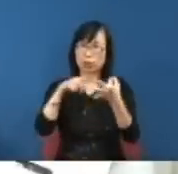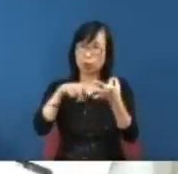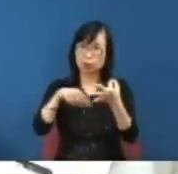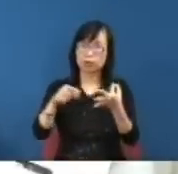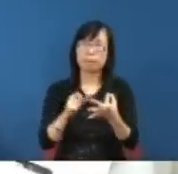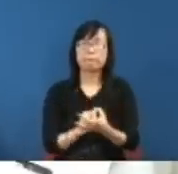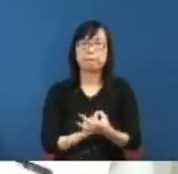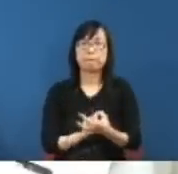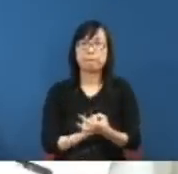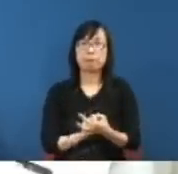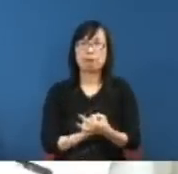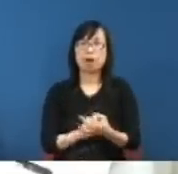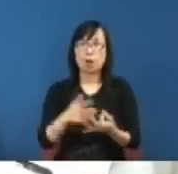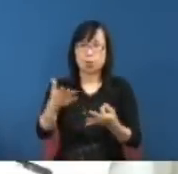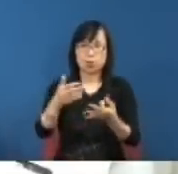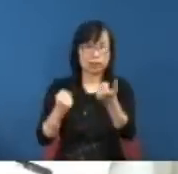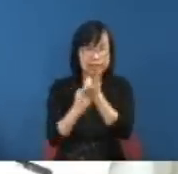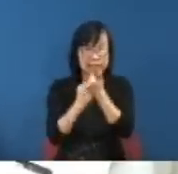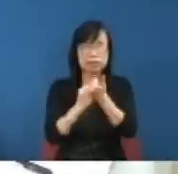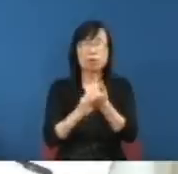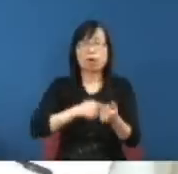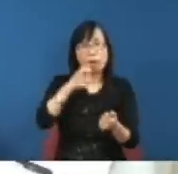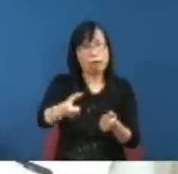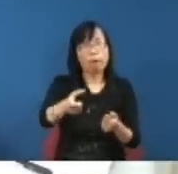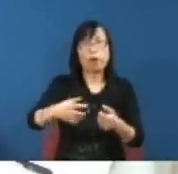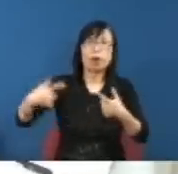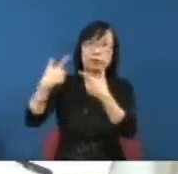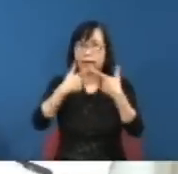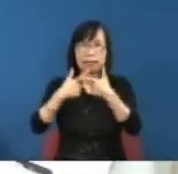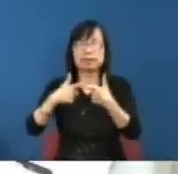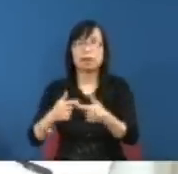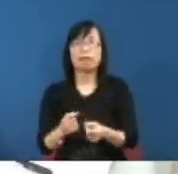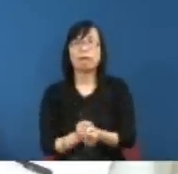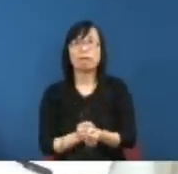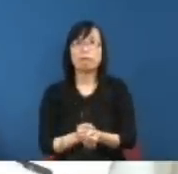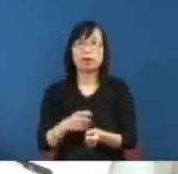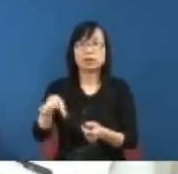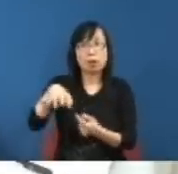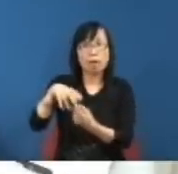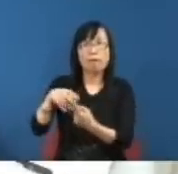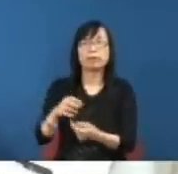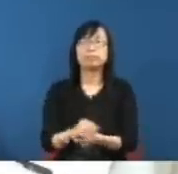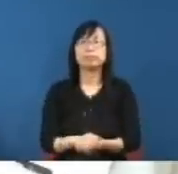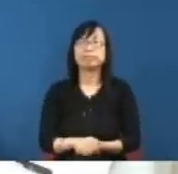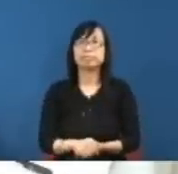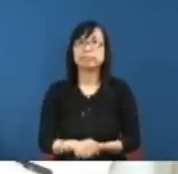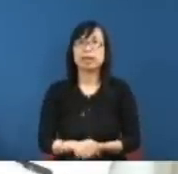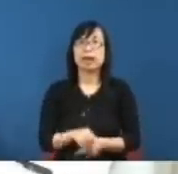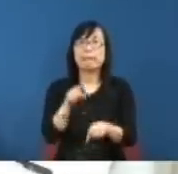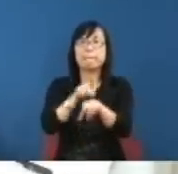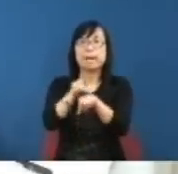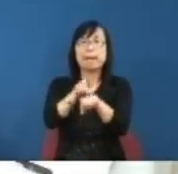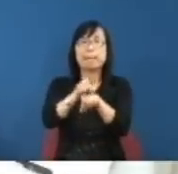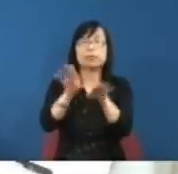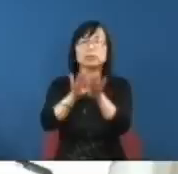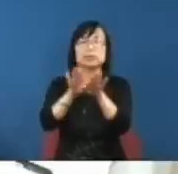恩咧，就去打伊朗。咁實際上面咧，亦都有所謂呢個大炮門嘅事件咧，就係話，